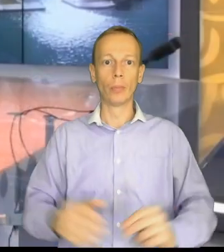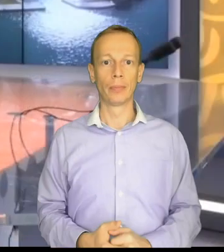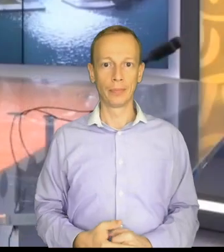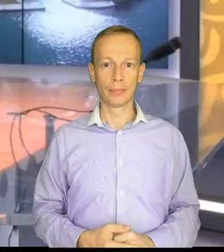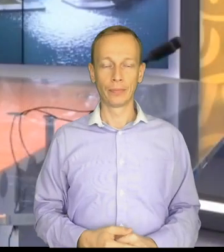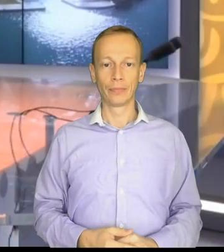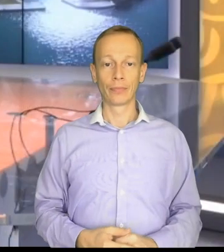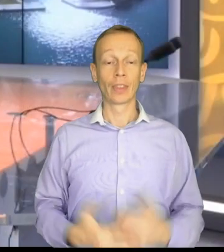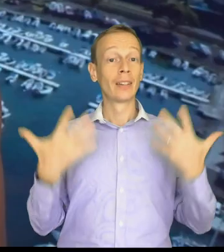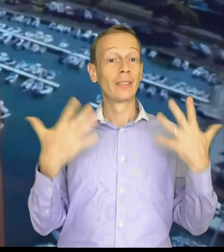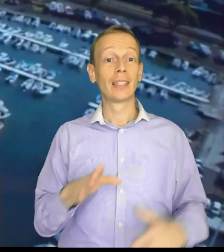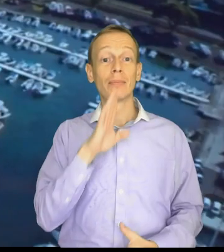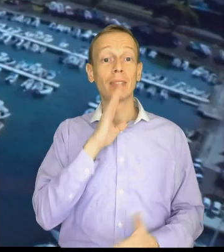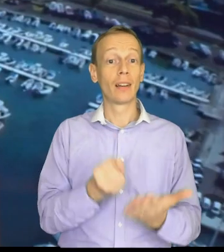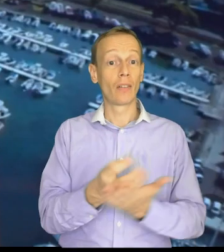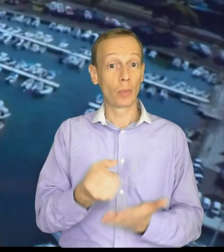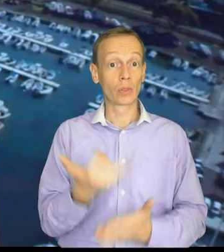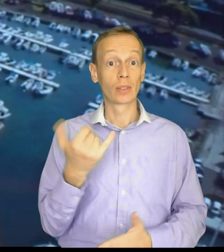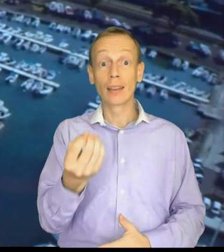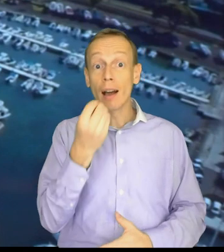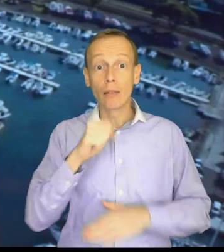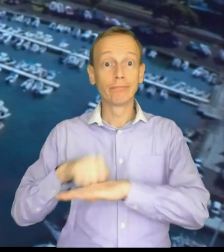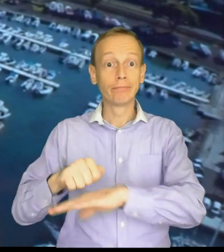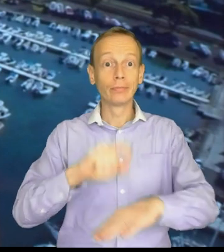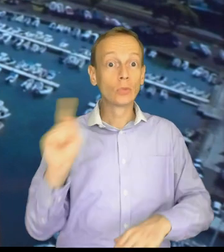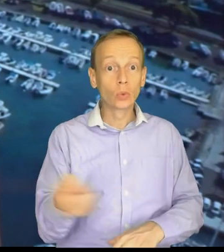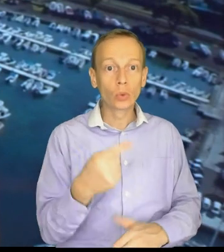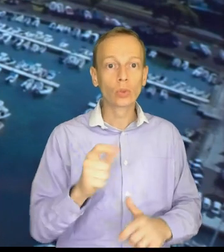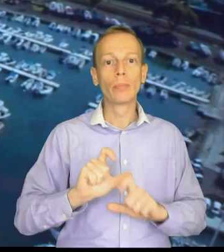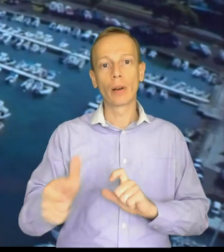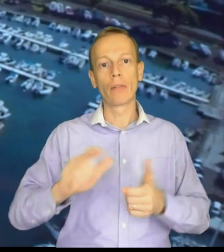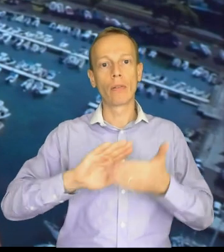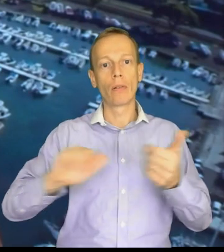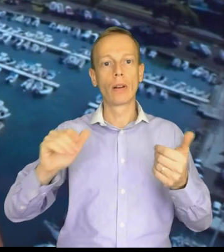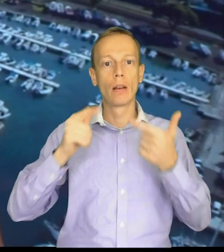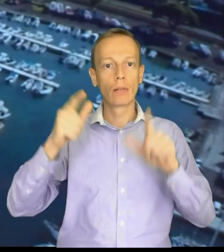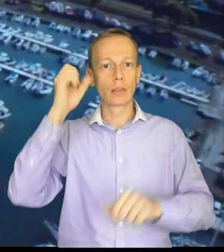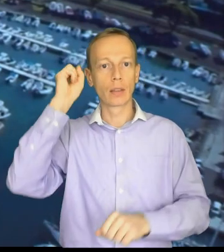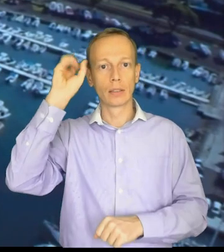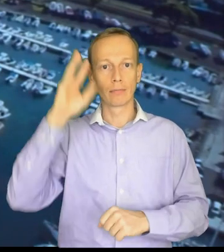Voilà, c'est la fin de ce flash. Si vous êtes à table, bon appétit. À tout de suite pour votre journal en Tahiti.